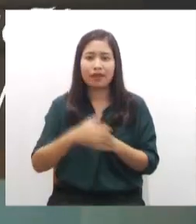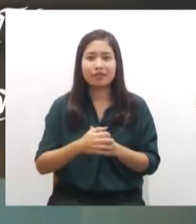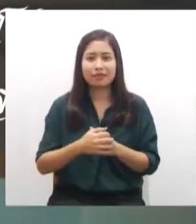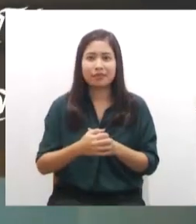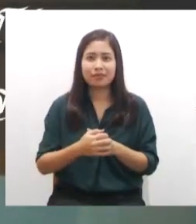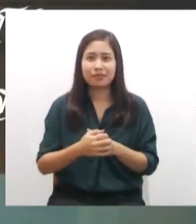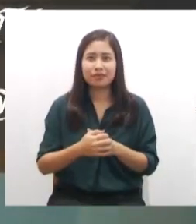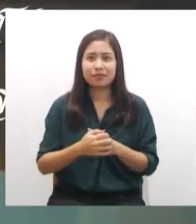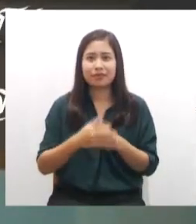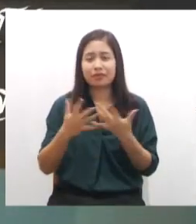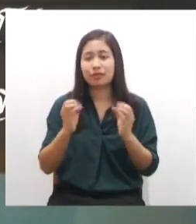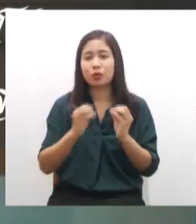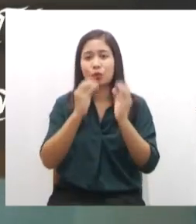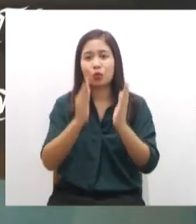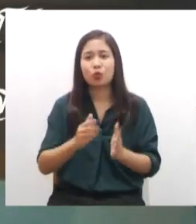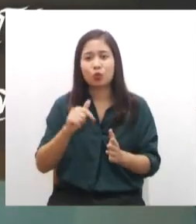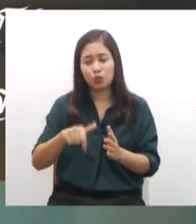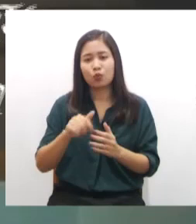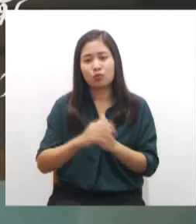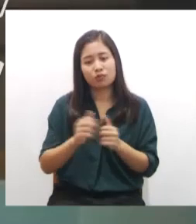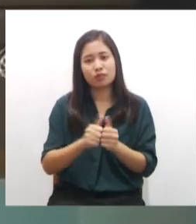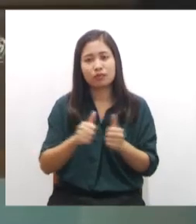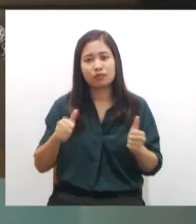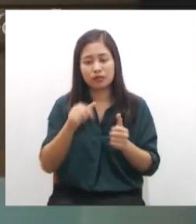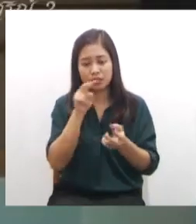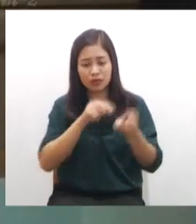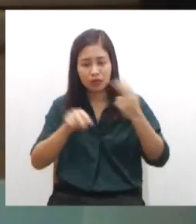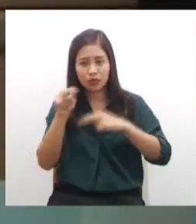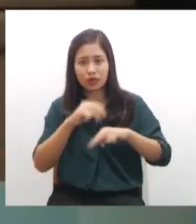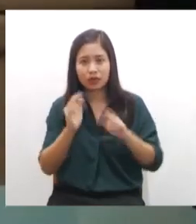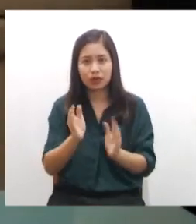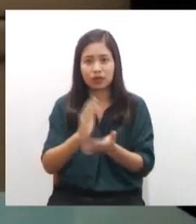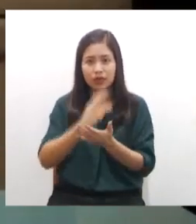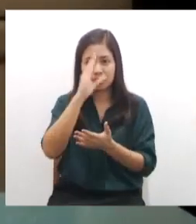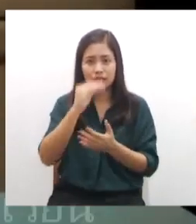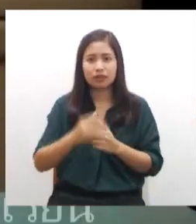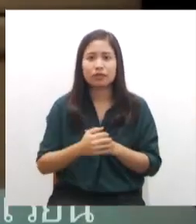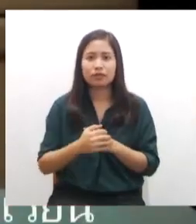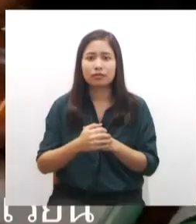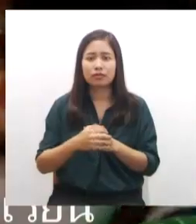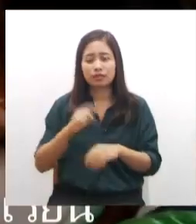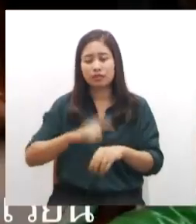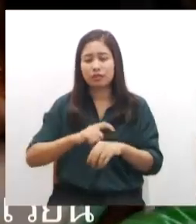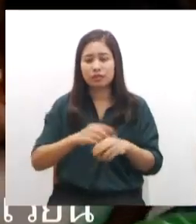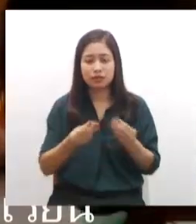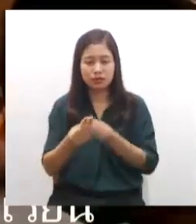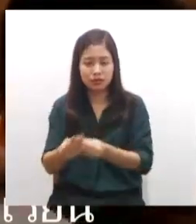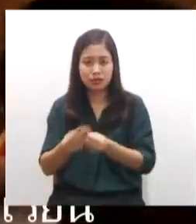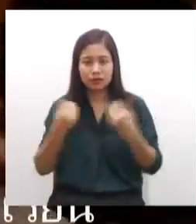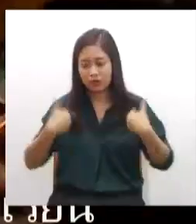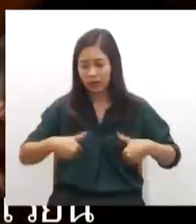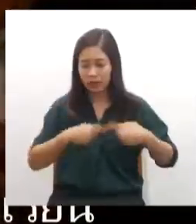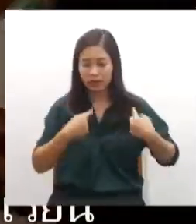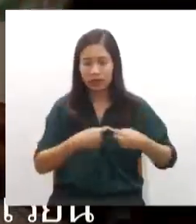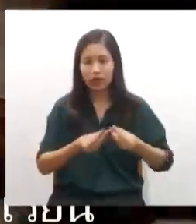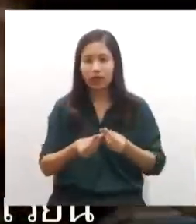ครูสุทิมทิพย์ลุยเป็นครูที่รักและเอาใจใส่ลูกศิษย์เสียสละแรงกายแรงใจแรง